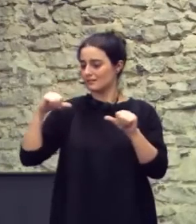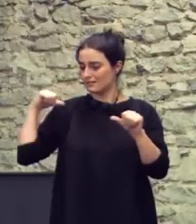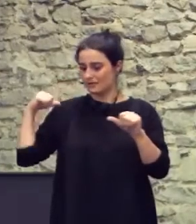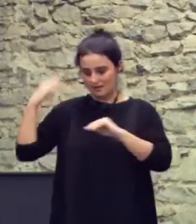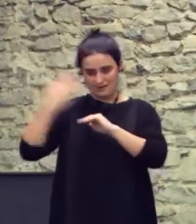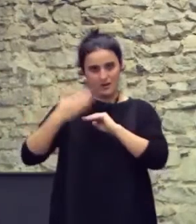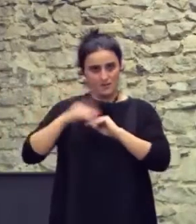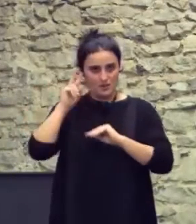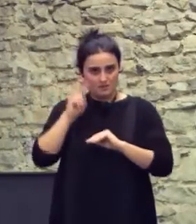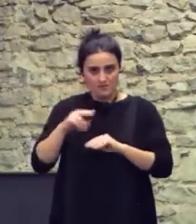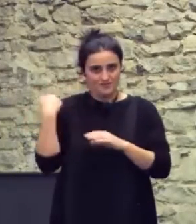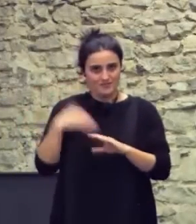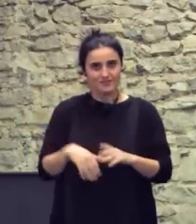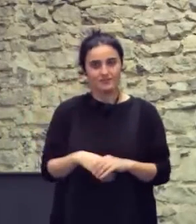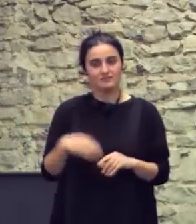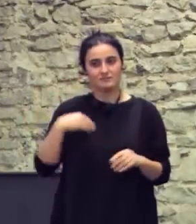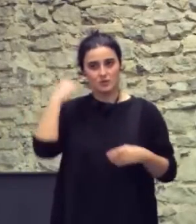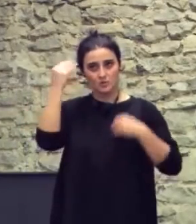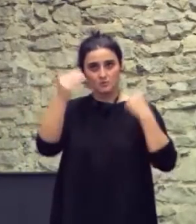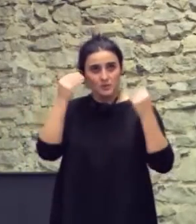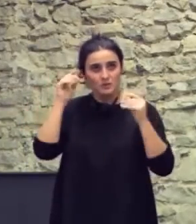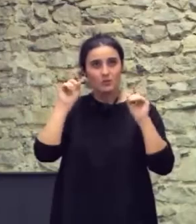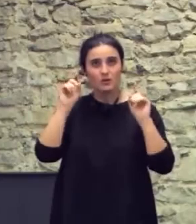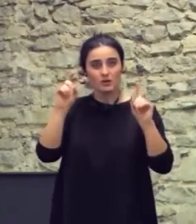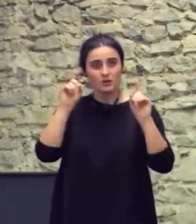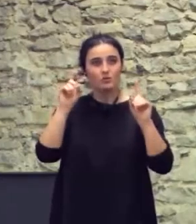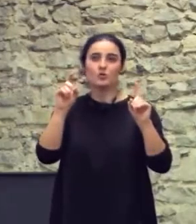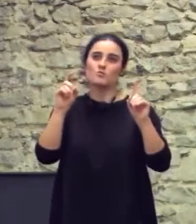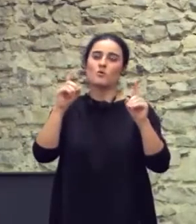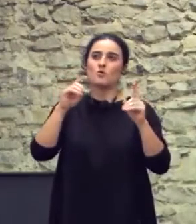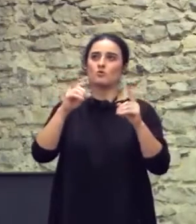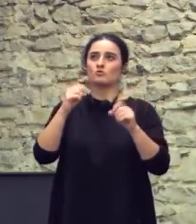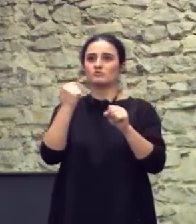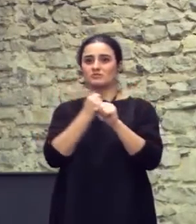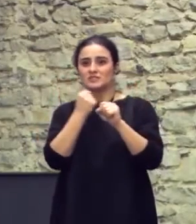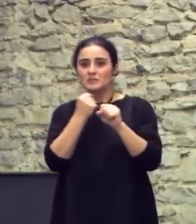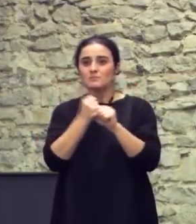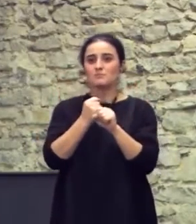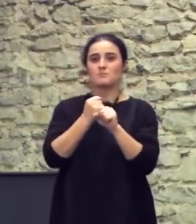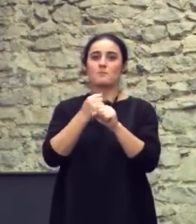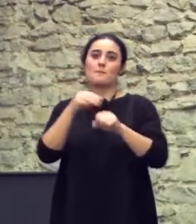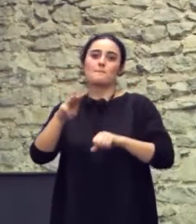horiek. Uste dut hezkuntzaren ideia bat lar performatiboa, ez dakit nola itzultzen den hau,